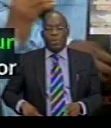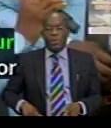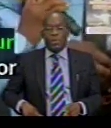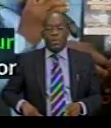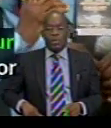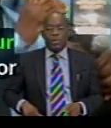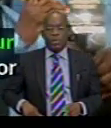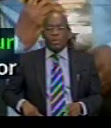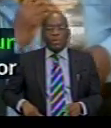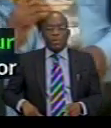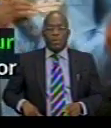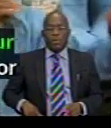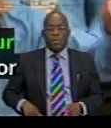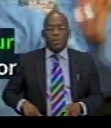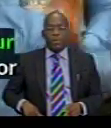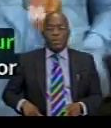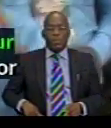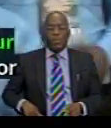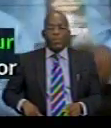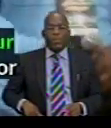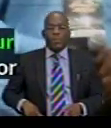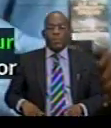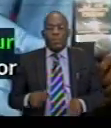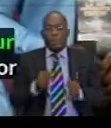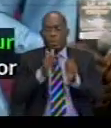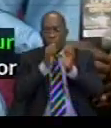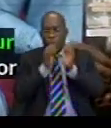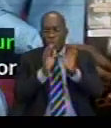the Lord, oh, bless us,